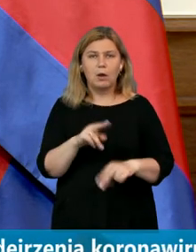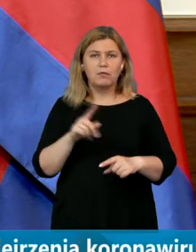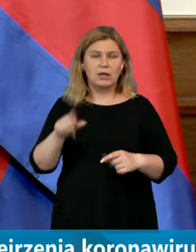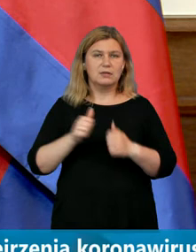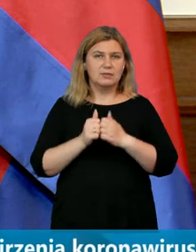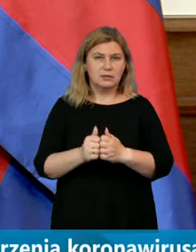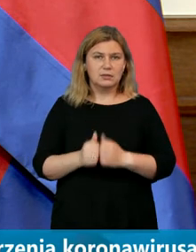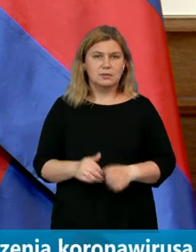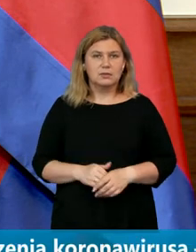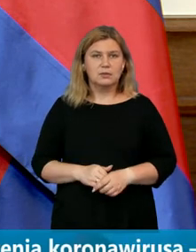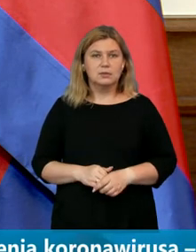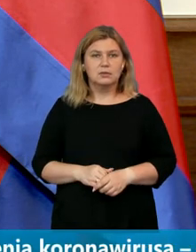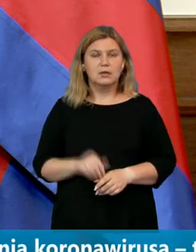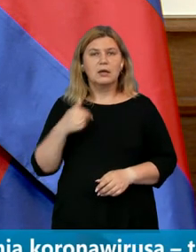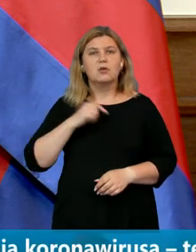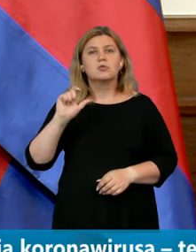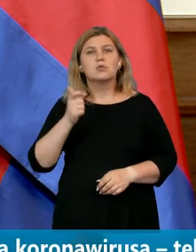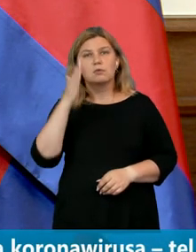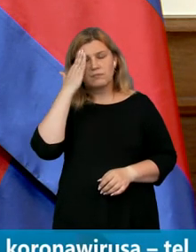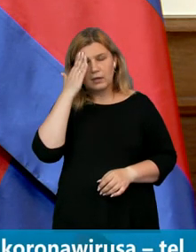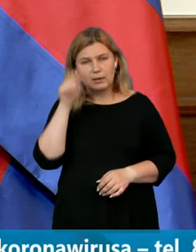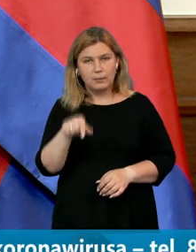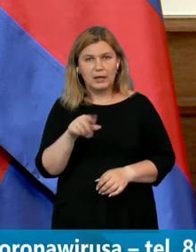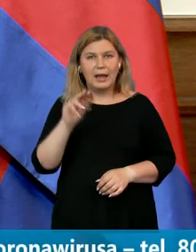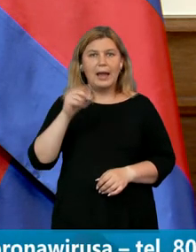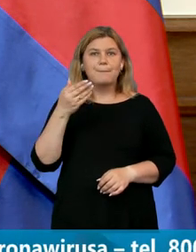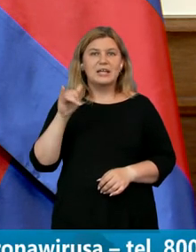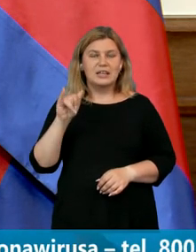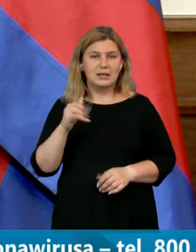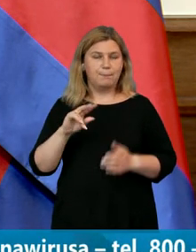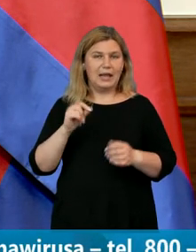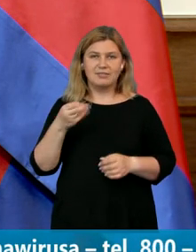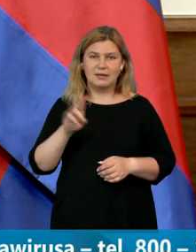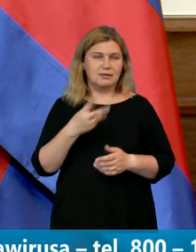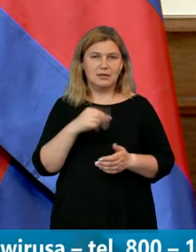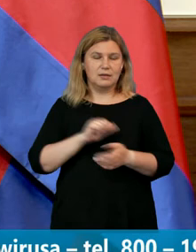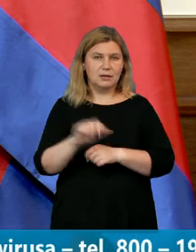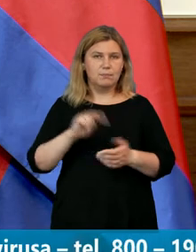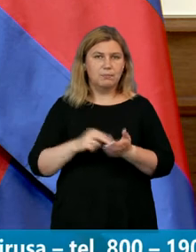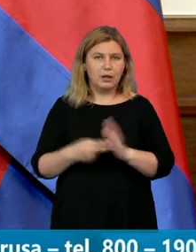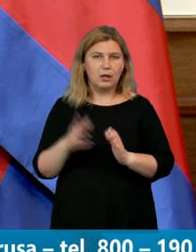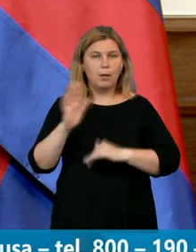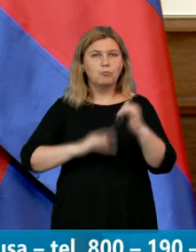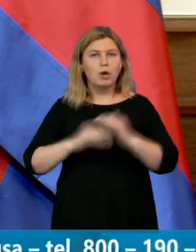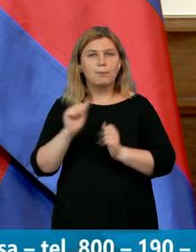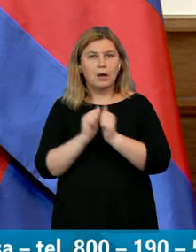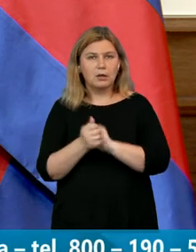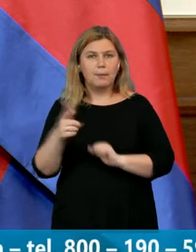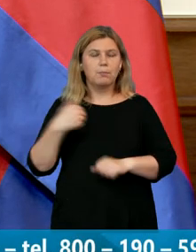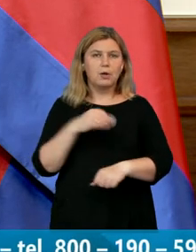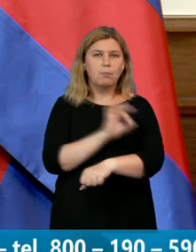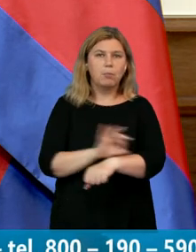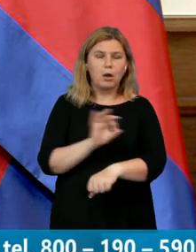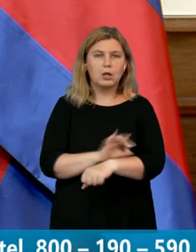zadania. No z tego, co wiem, to Mieli Plater na razie nie jest planowane do przebudowy. Tam był projekt i